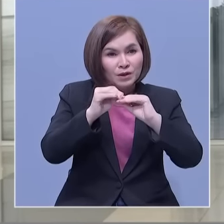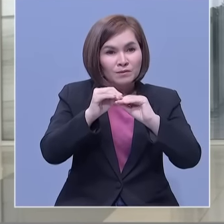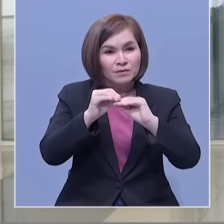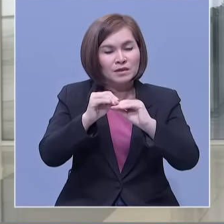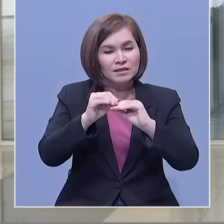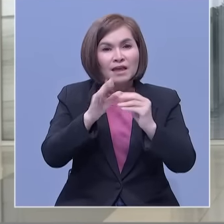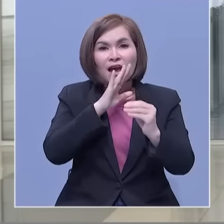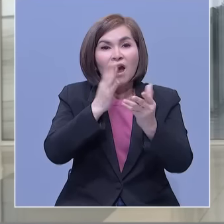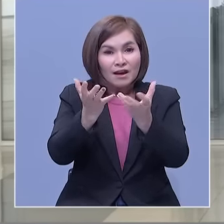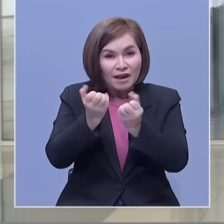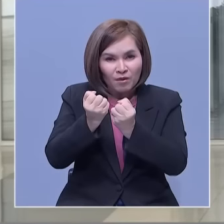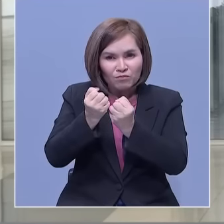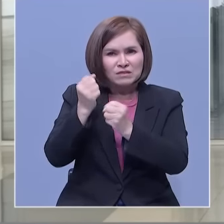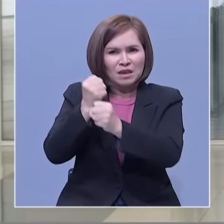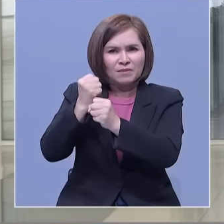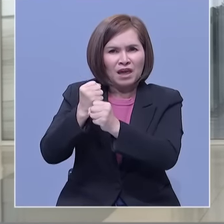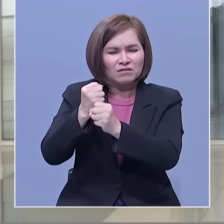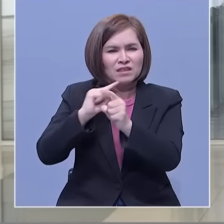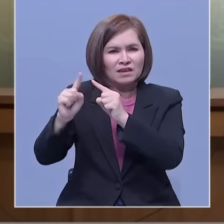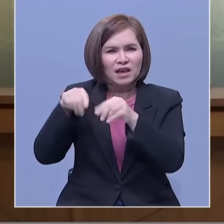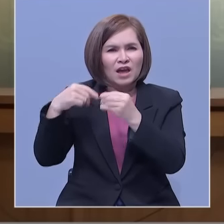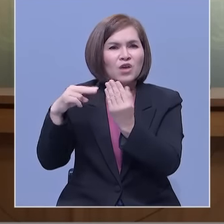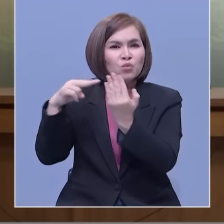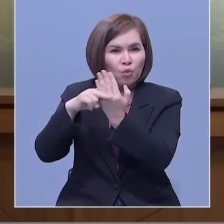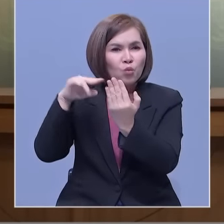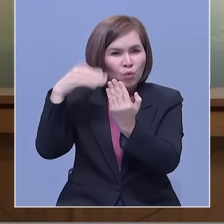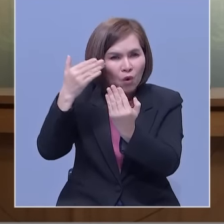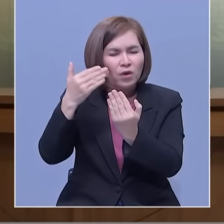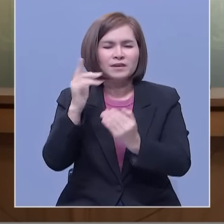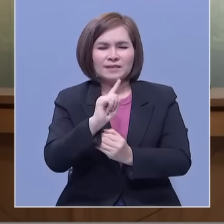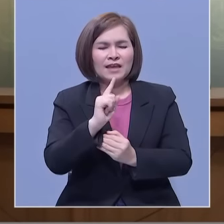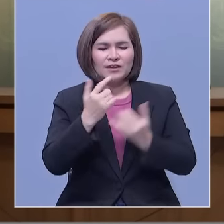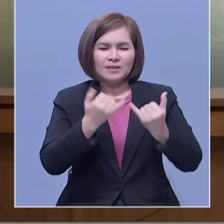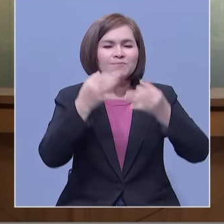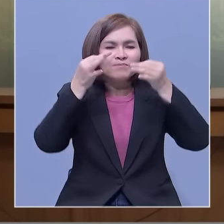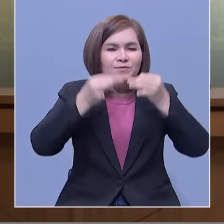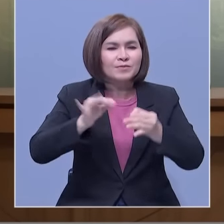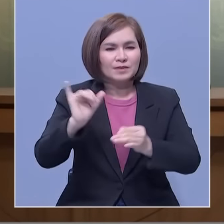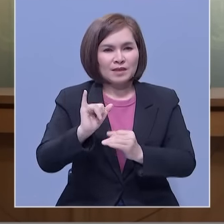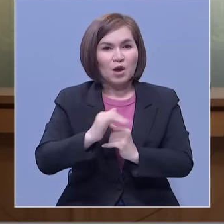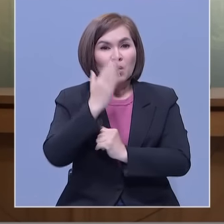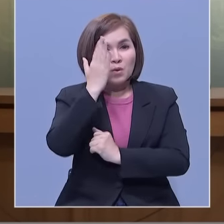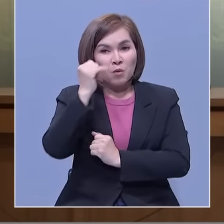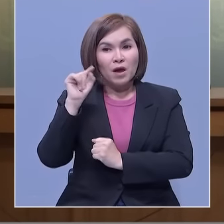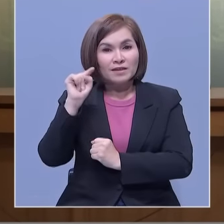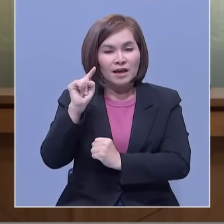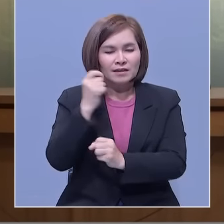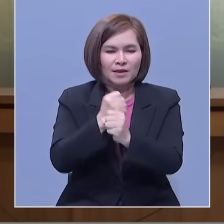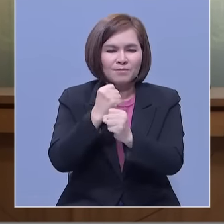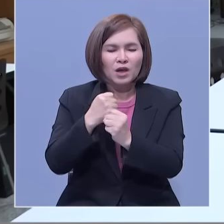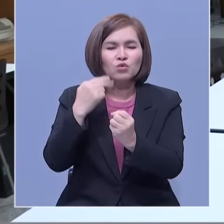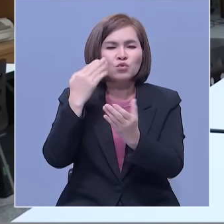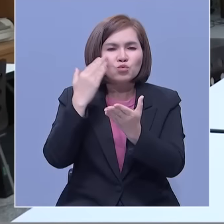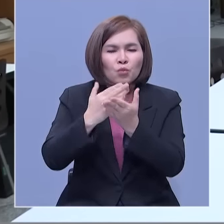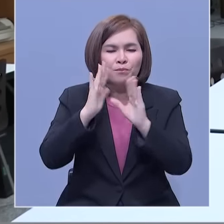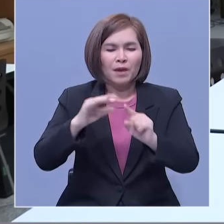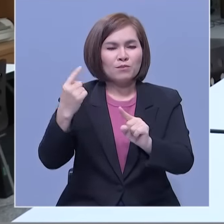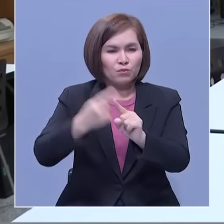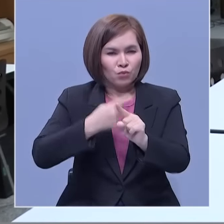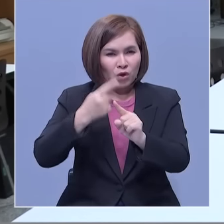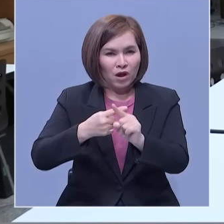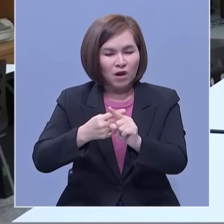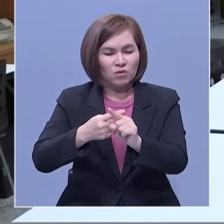หยุดทำงานก่อนหรือเปล่าเท่านี้ก่อนนะยังไม่ได้มีคำวินิจฉัยนะวันนี้ออถูกต้องเพราะว่าการหยุดปฏิบัติหน้าที่เนี่ยคือสมมุตินะถ้ามี